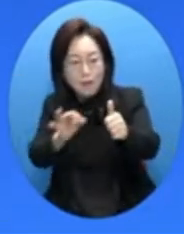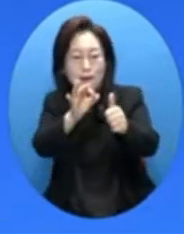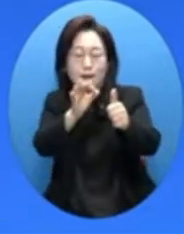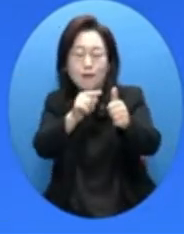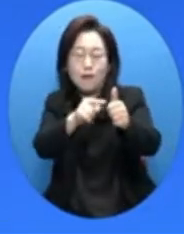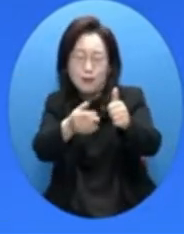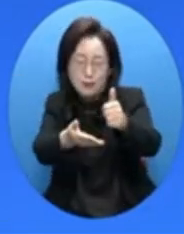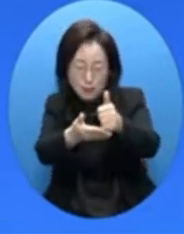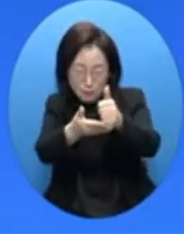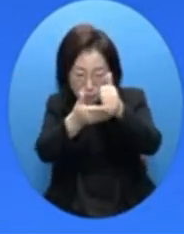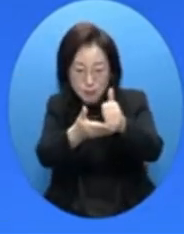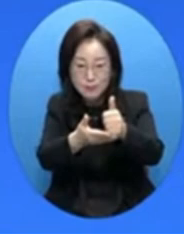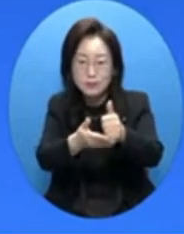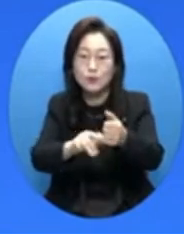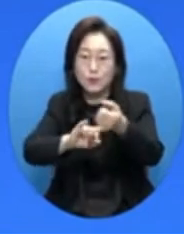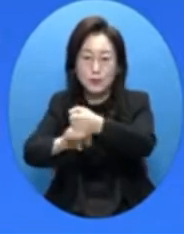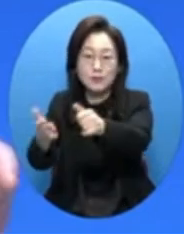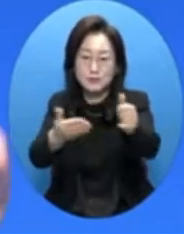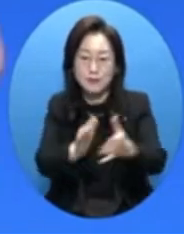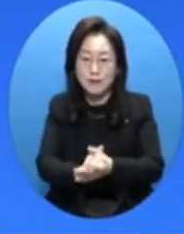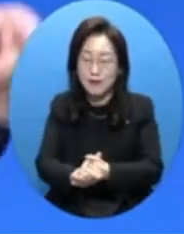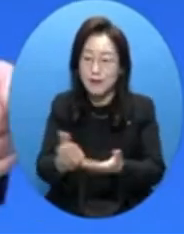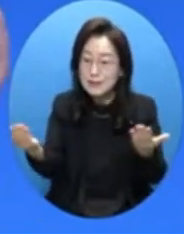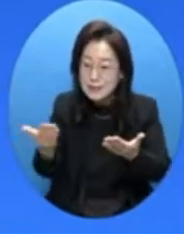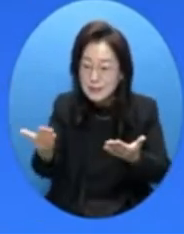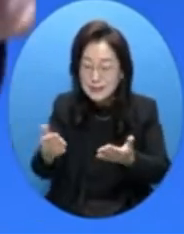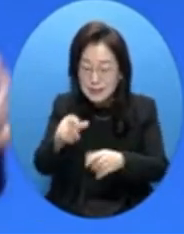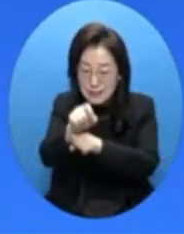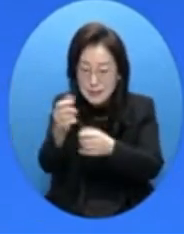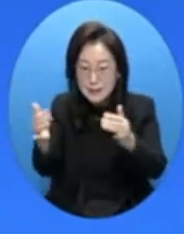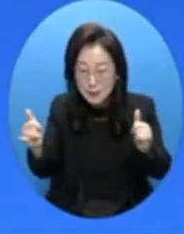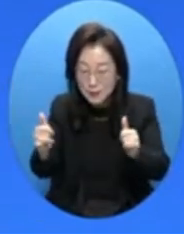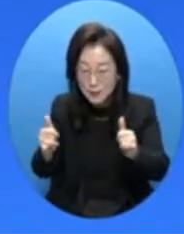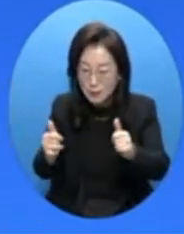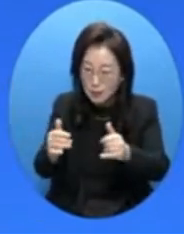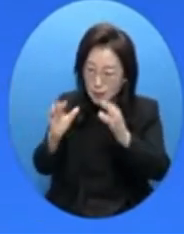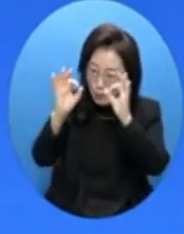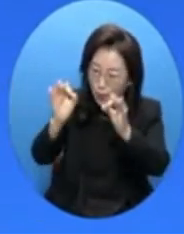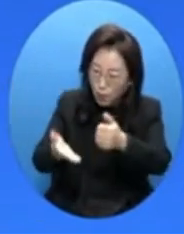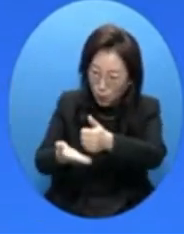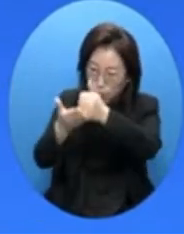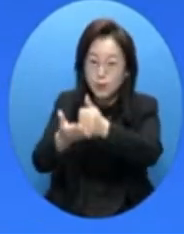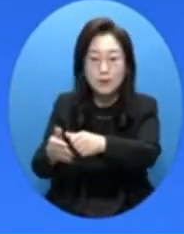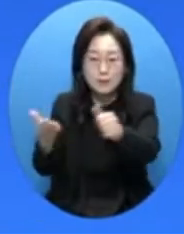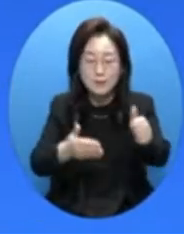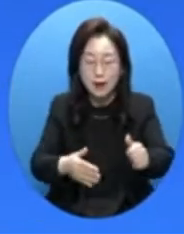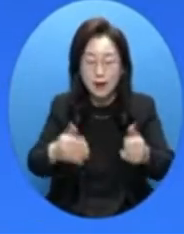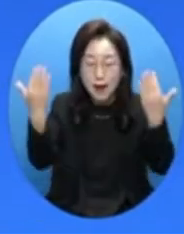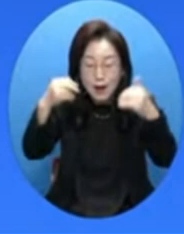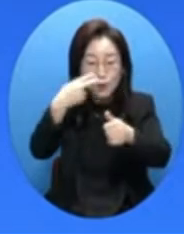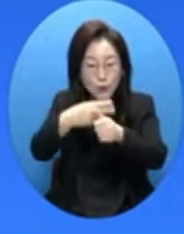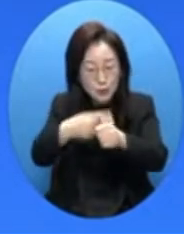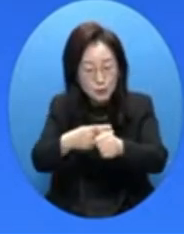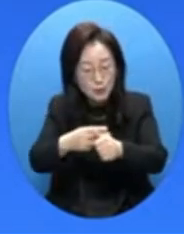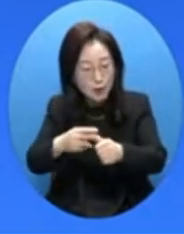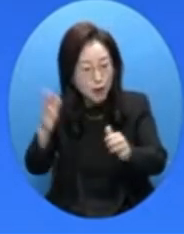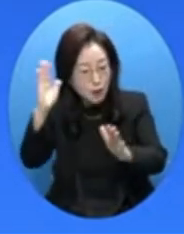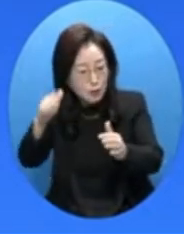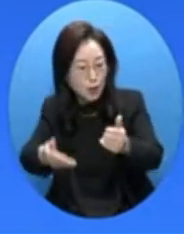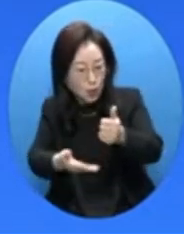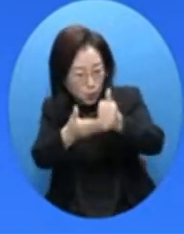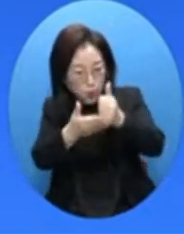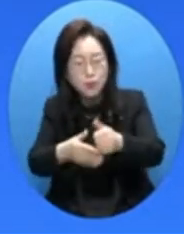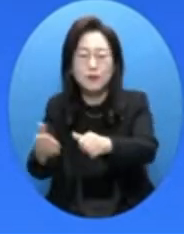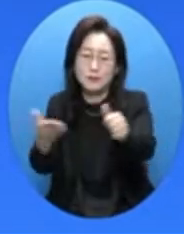존경받는 그러한 사장님이 되기를 바랍니다 직장에서 존경하는 그런 직장인이 되기를 바랍니다 학교 선생님 학교에서 존경하는 학교 선생님 되기를